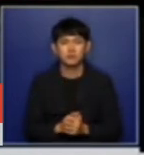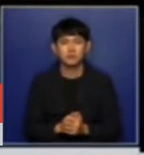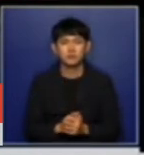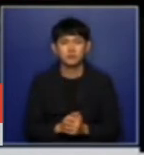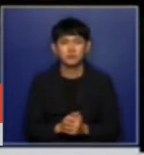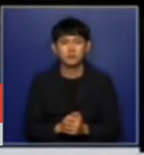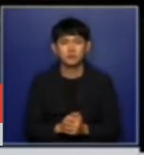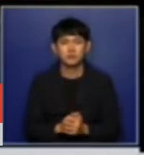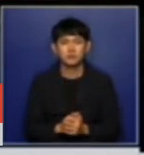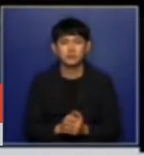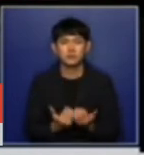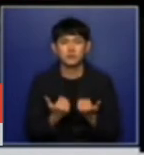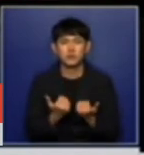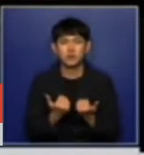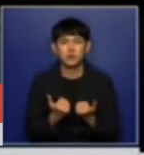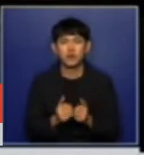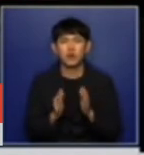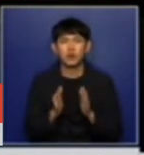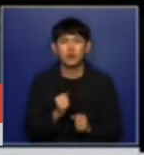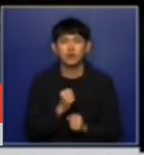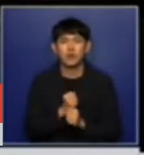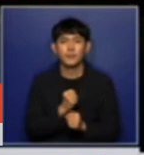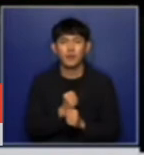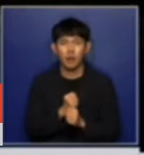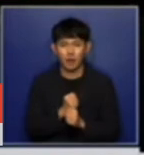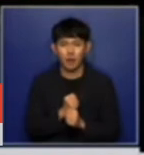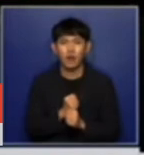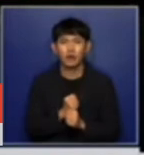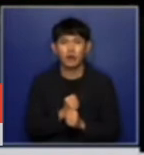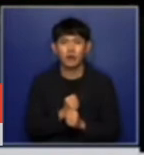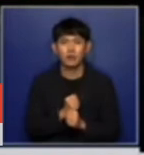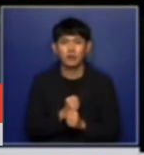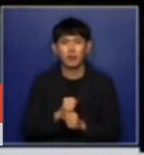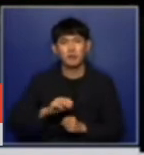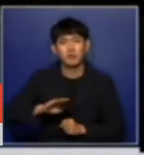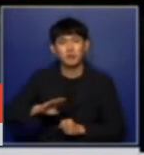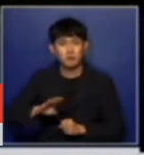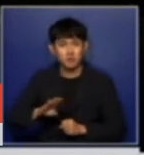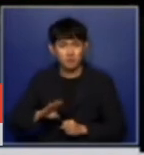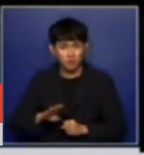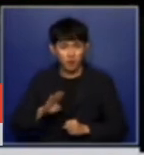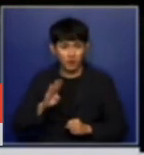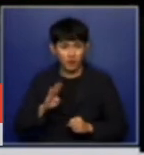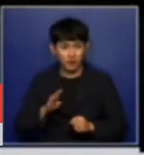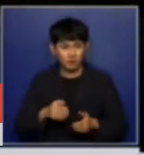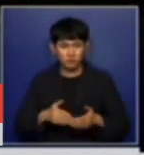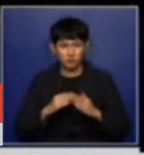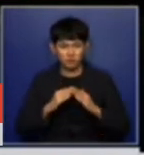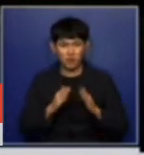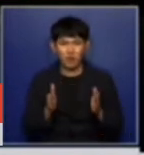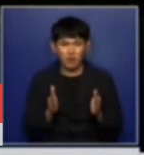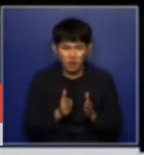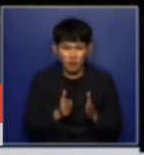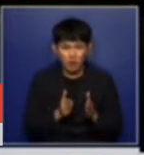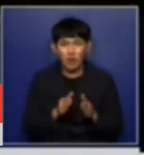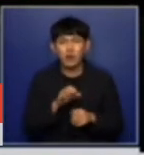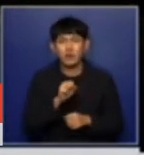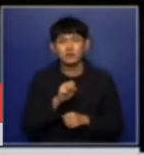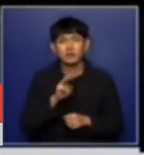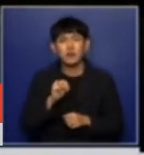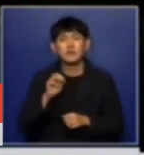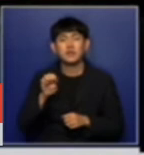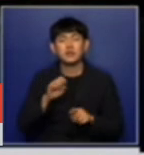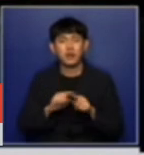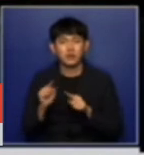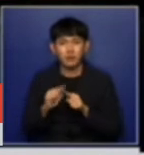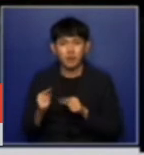การล่มสลายของผู้ประกอบการที่เป็นรายขนาดย่อยขนาดย่อมขนาดกลางหรือ SME นะครับ